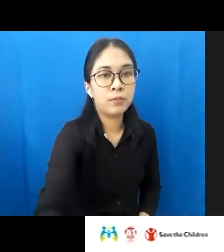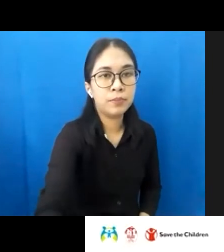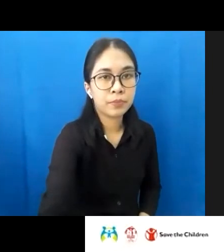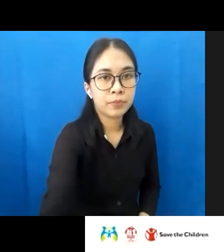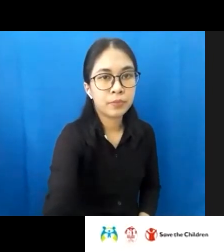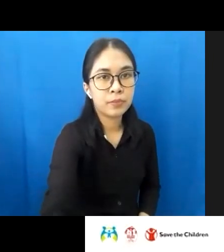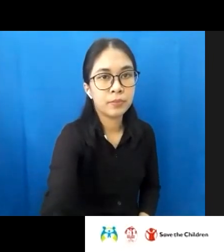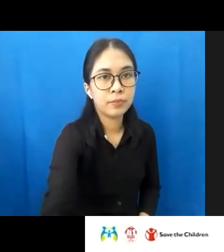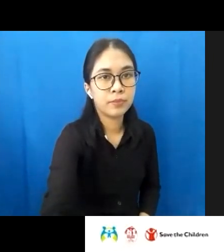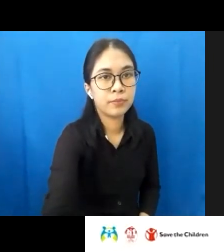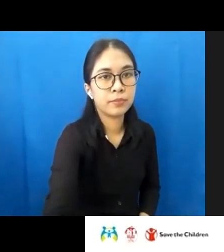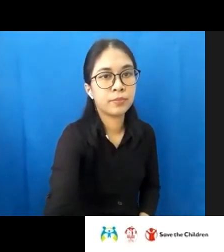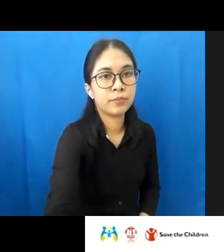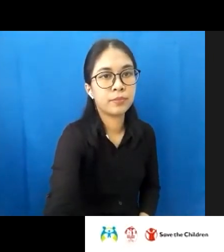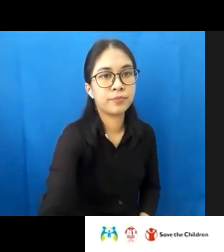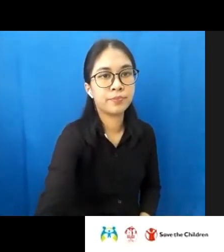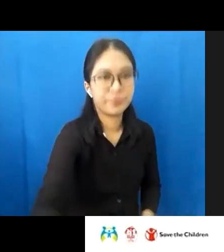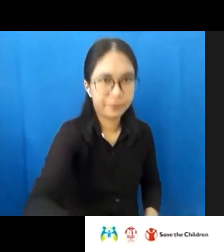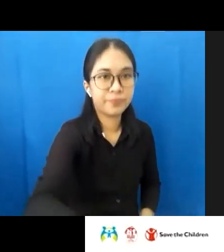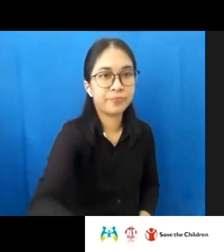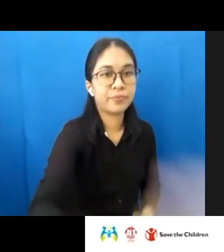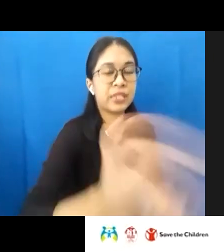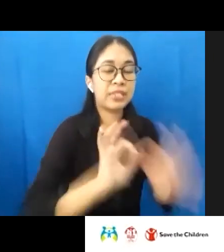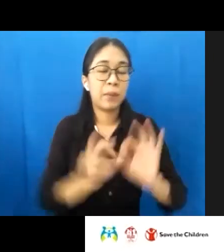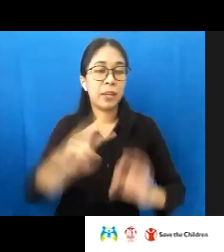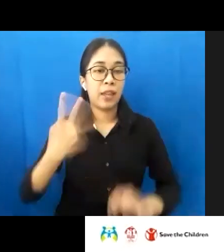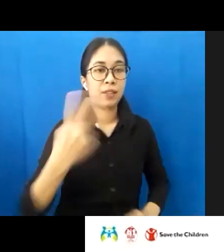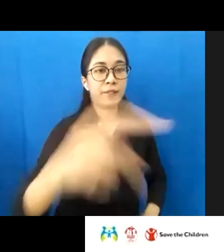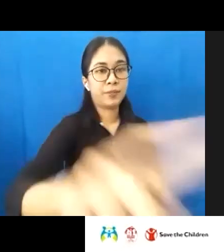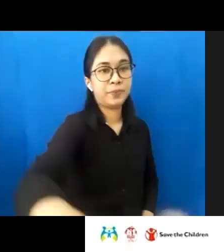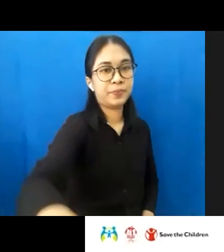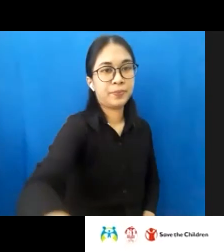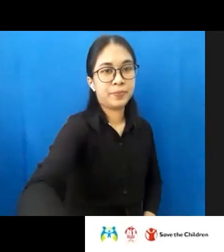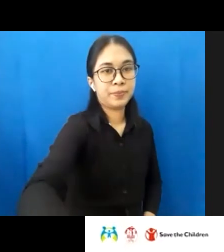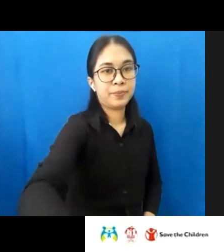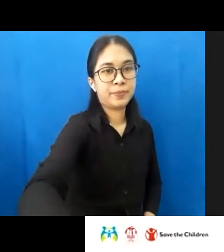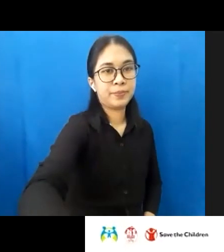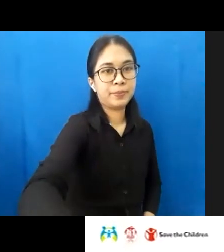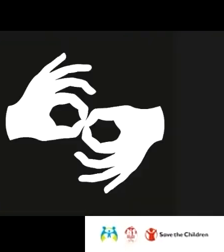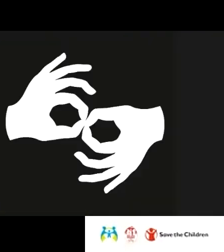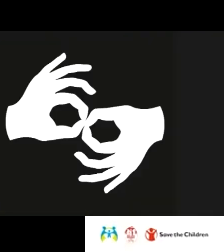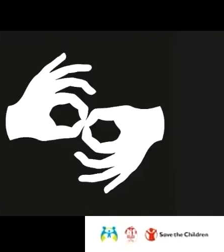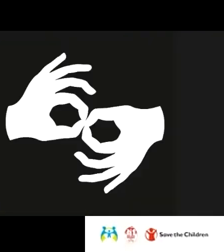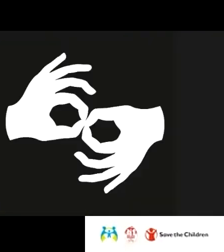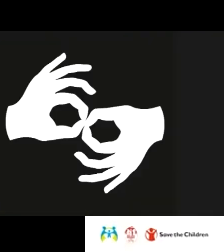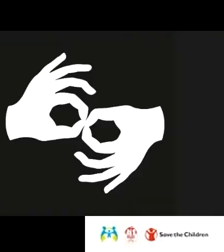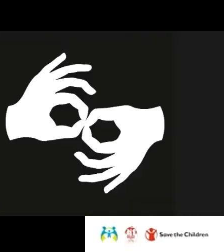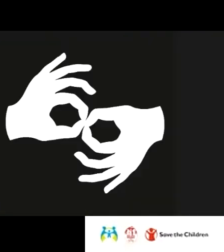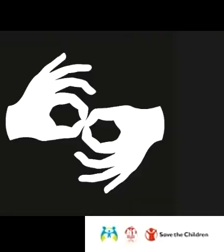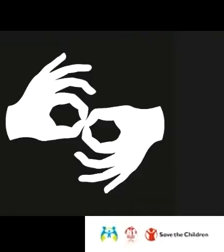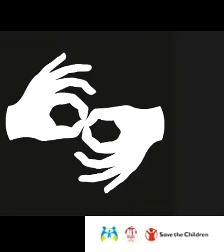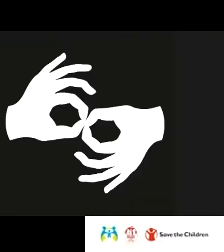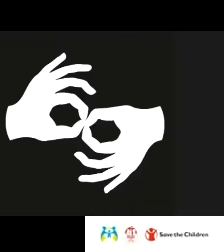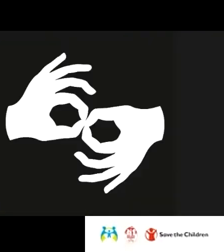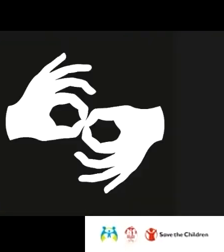Memang betul selama pandemi jumlah pasien yang datang berkunjung untuk balita itu memang menurun. Bukan hanya untuk balita sih sebetulnya, ya,